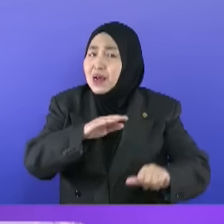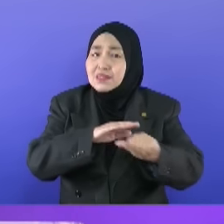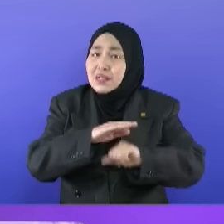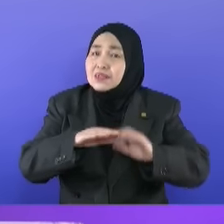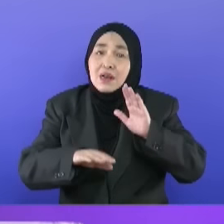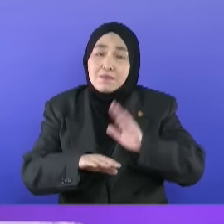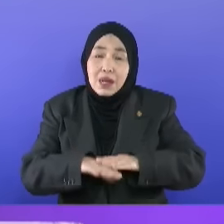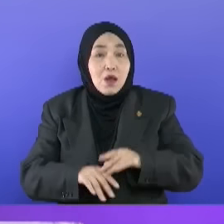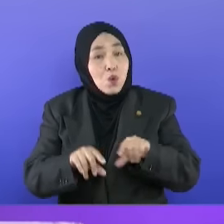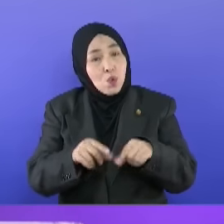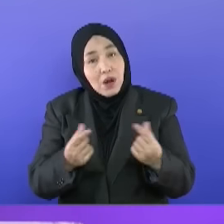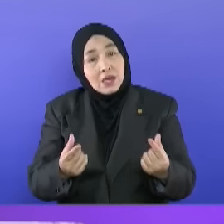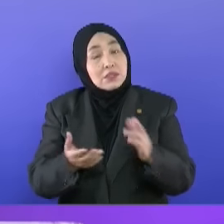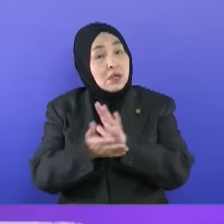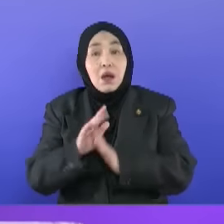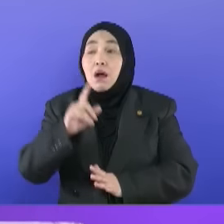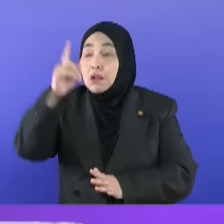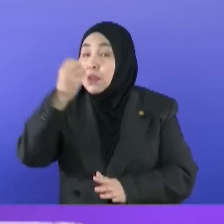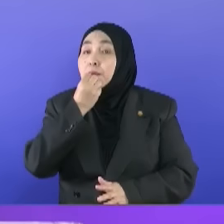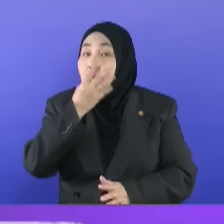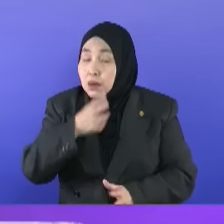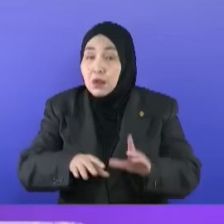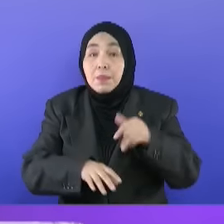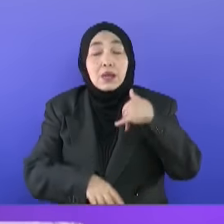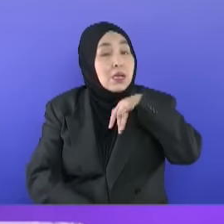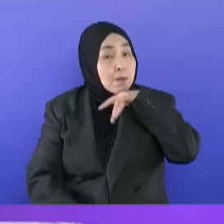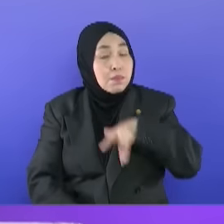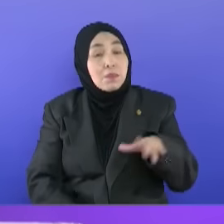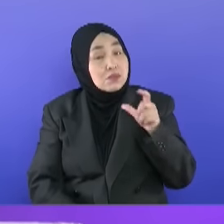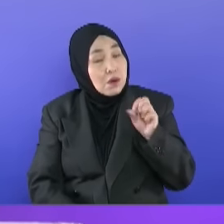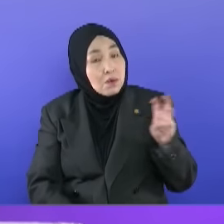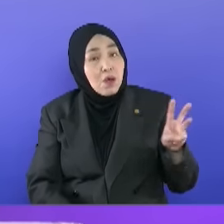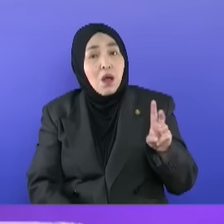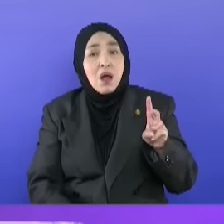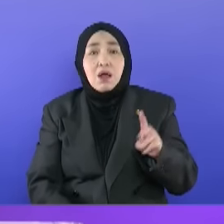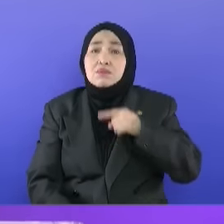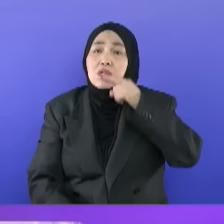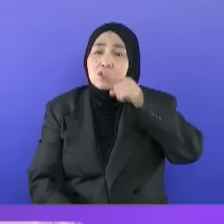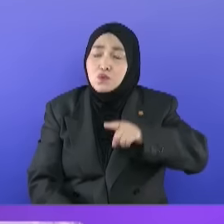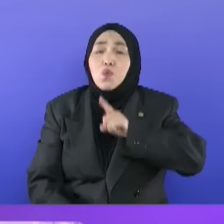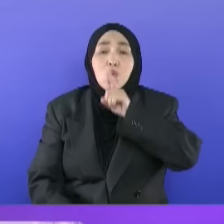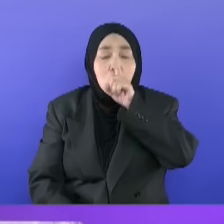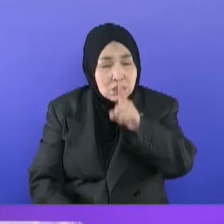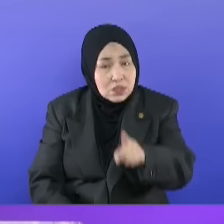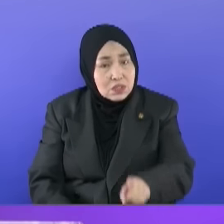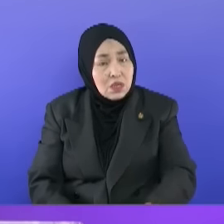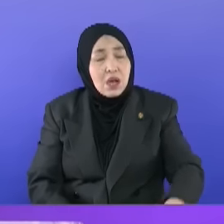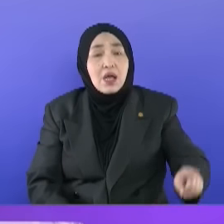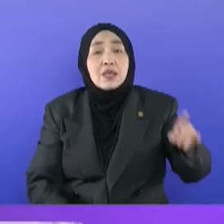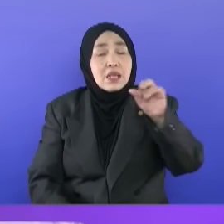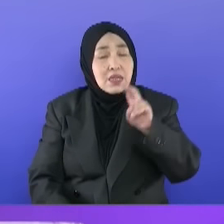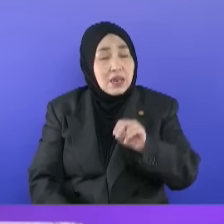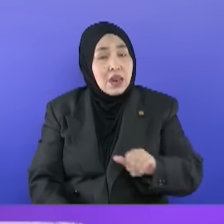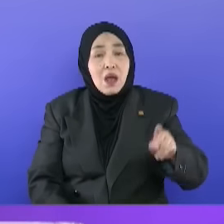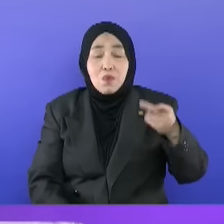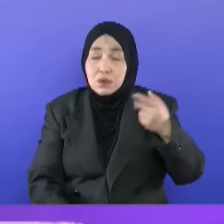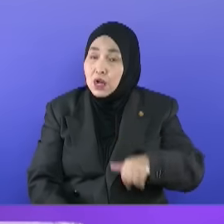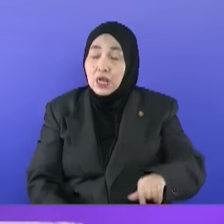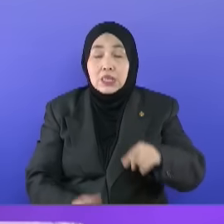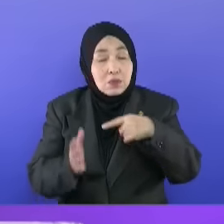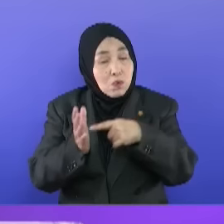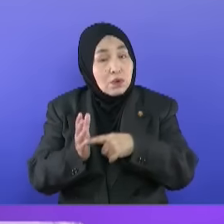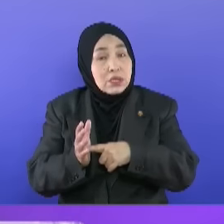kepada kepada al-Quran. Jadi Allah menyatakan pada Nabi Sallallahualaihiwasallam, qul sesungguhnya inna inna hudallahi